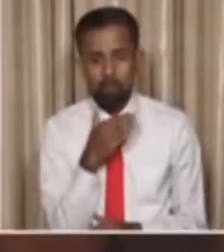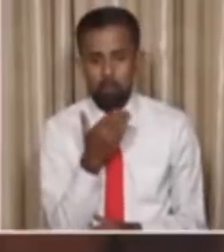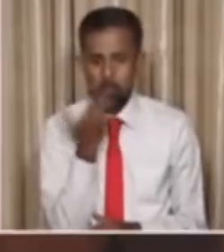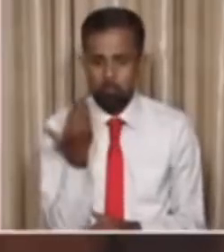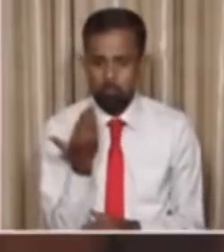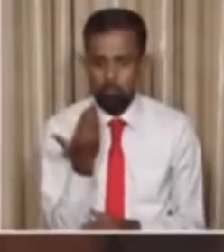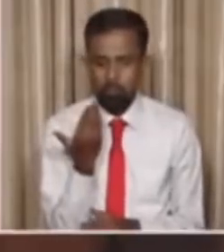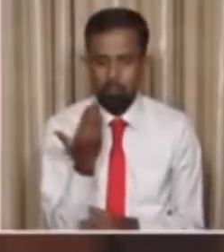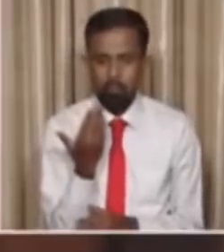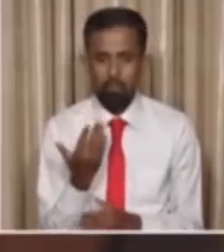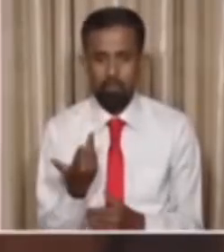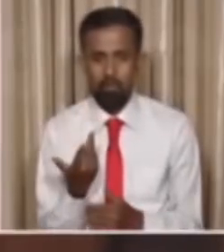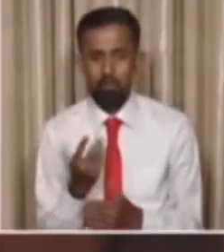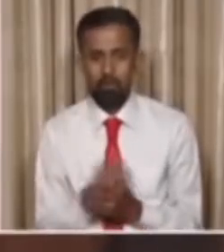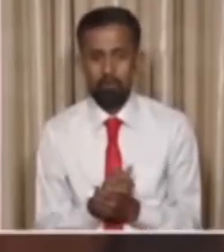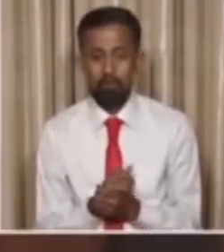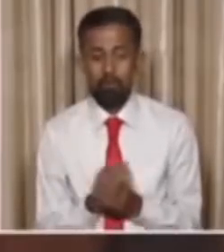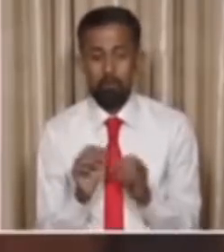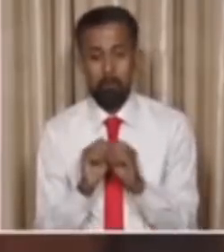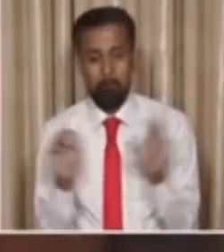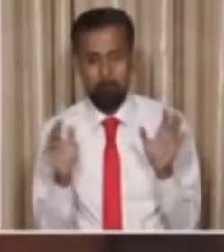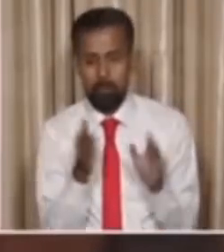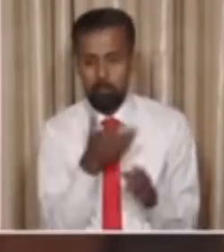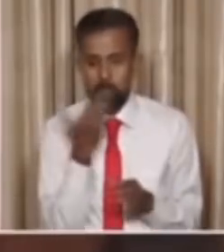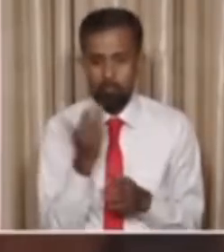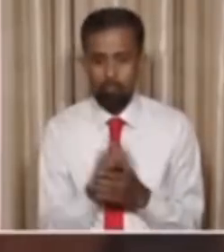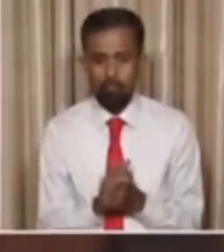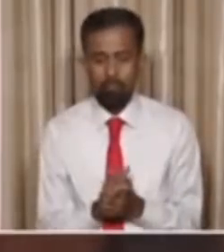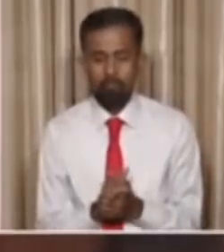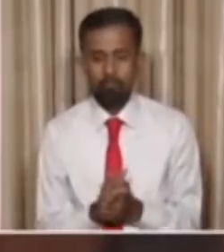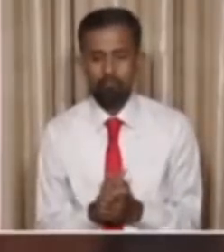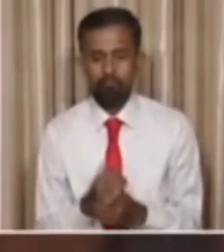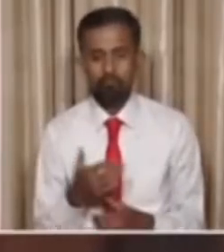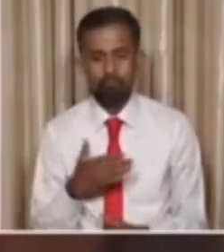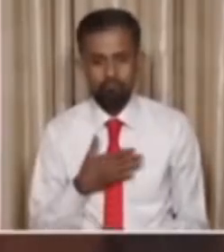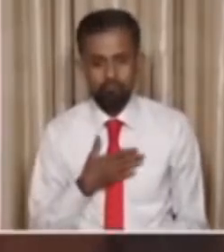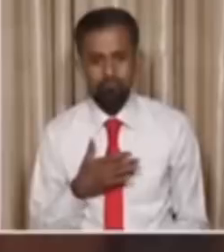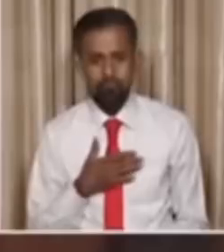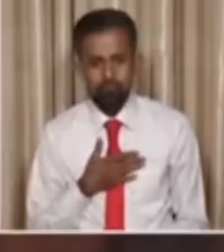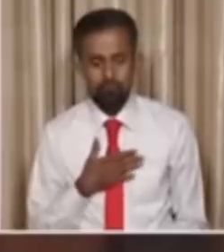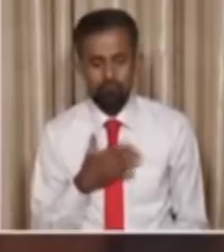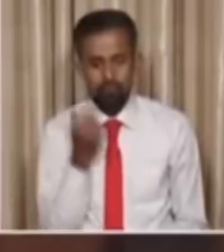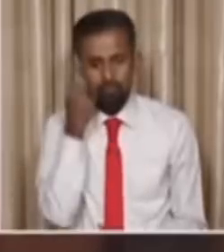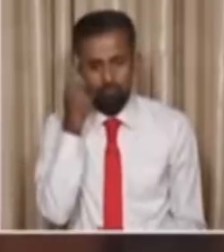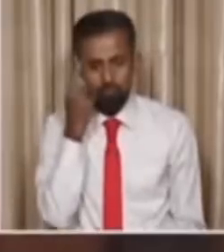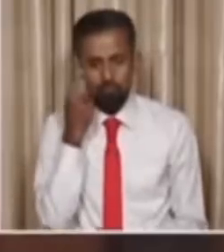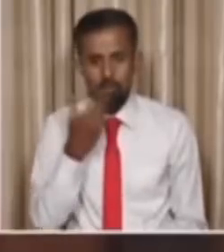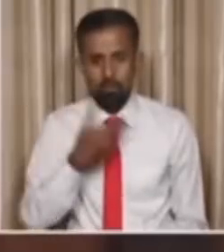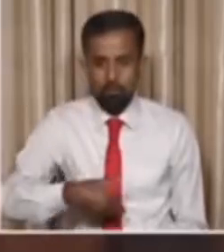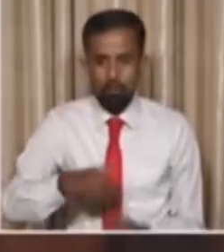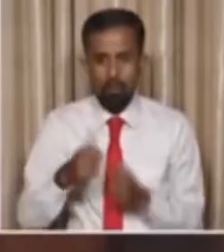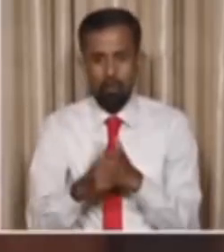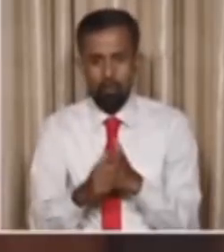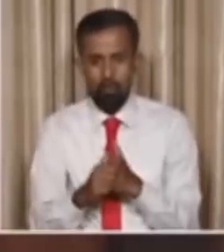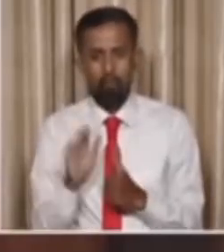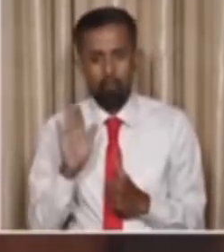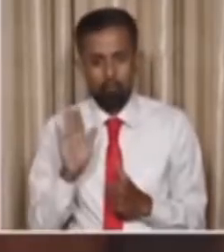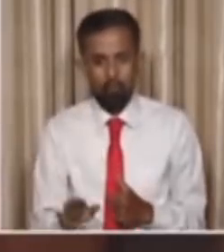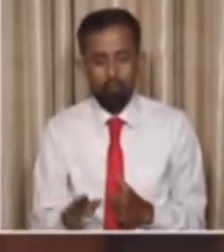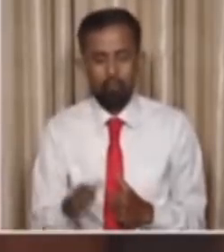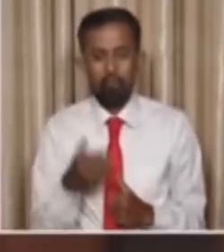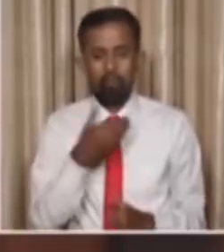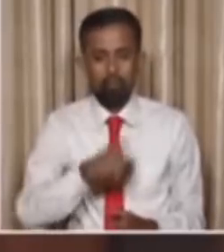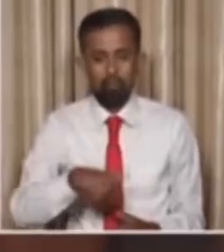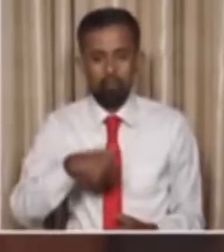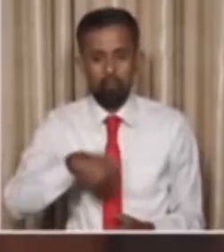තියෙන ප්‍රෙස්ටිජ් එකක් සම්බන්ධ වෙන්න පුළුවන්. ඒක නිසා මම ඇත්තටම මගේ මතය තමයි මේ ක්‍රිකට් හදන්න ඕනේ. හැබැයි මේ ක්‍රිකට්